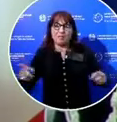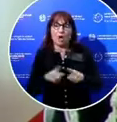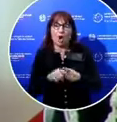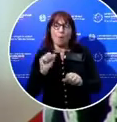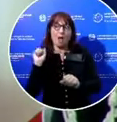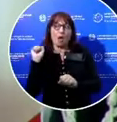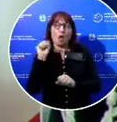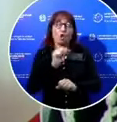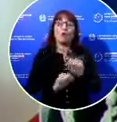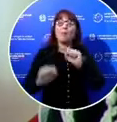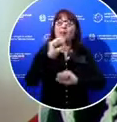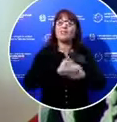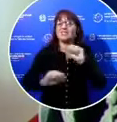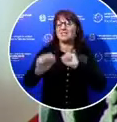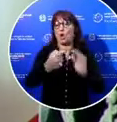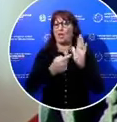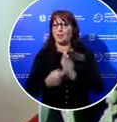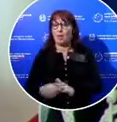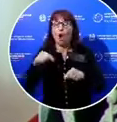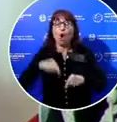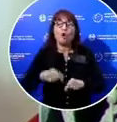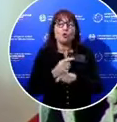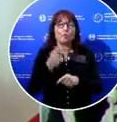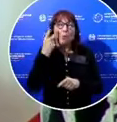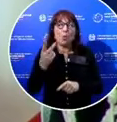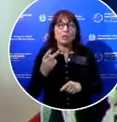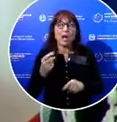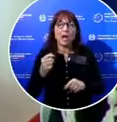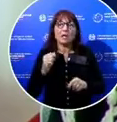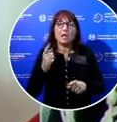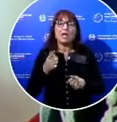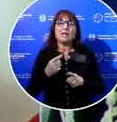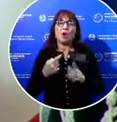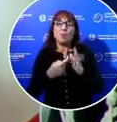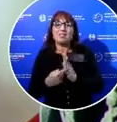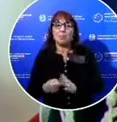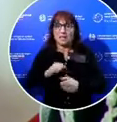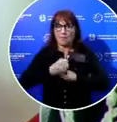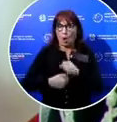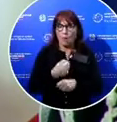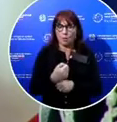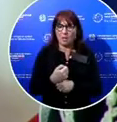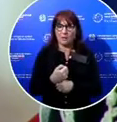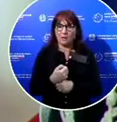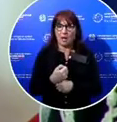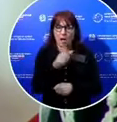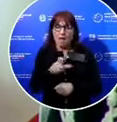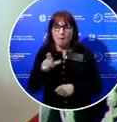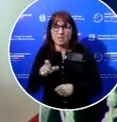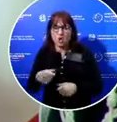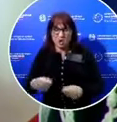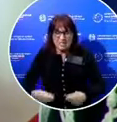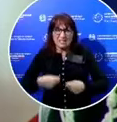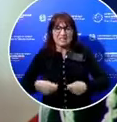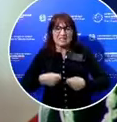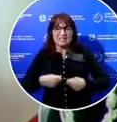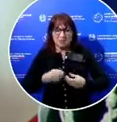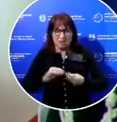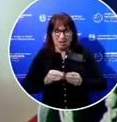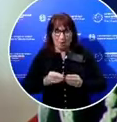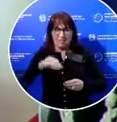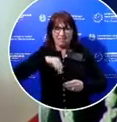prevenzione delle dipendenze, perché oggi dobbiamo guardare alla dipendenza comportamentale, a ciò che spinge le persone ad aver bisogno di colmare gli spazi